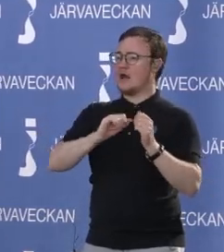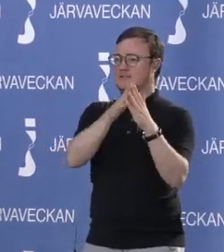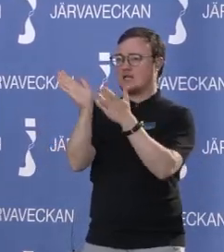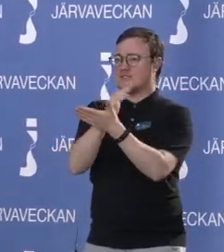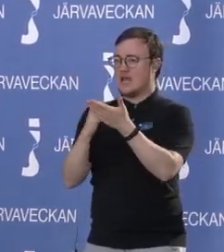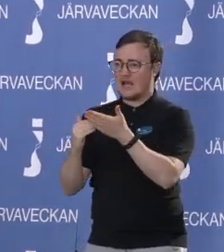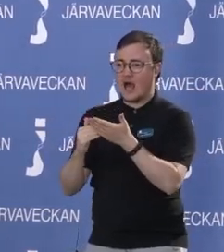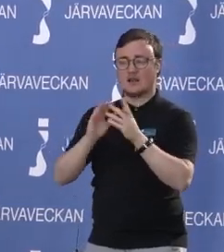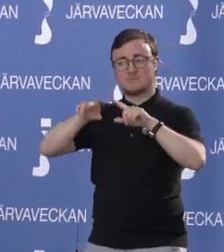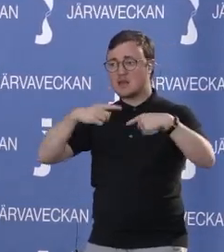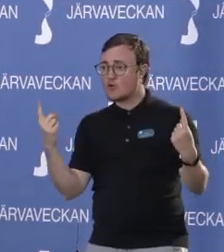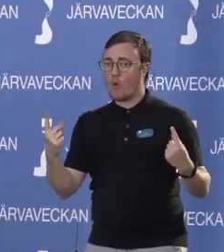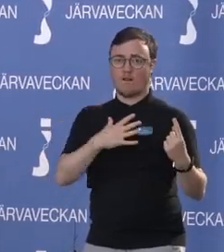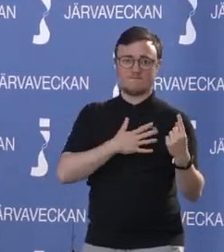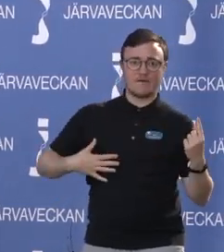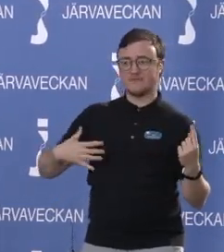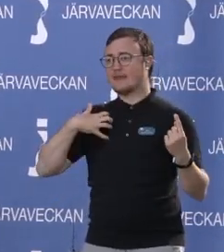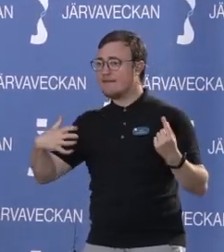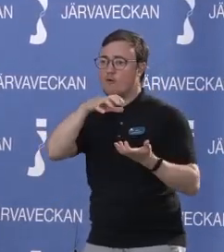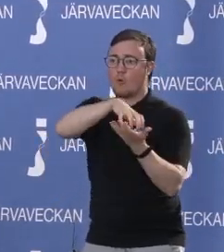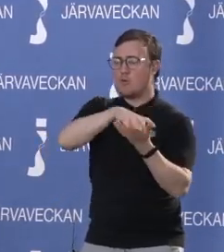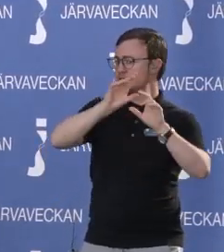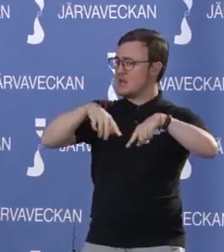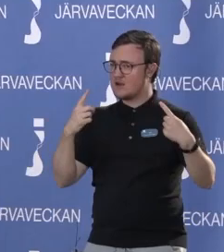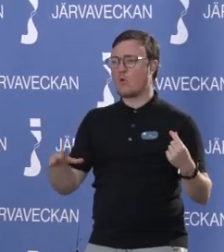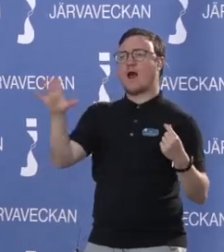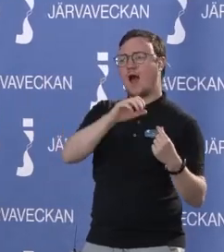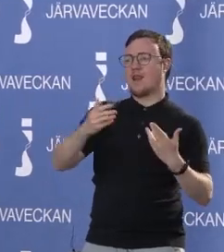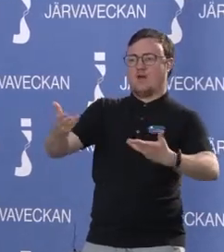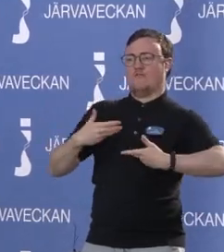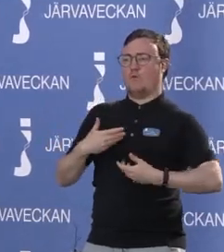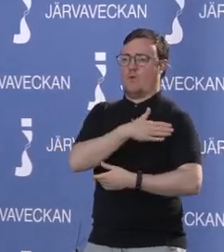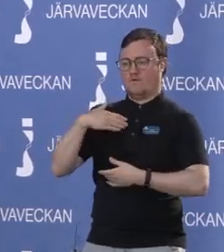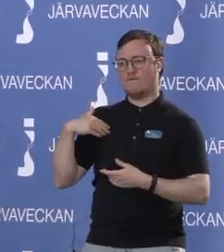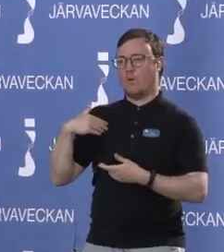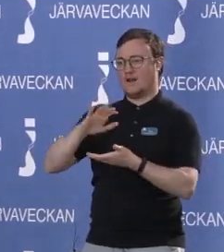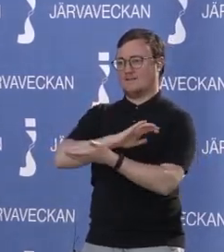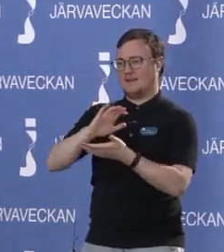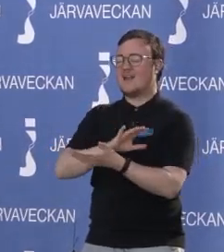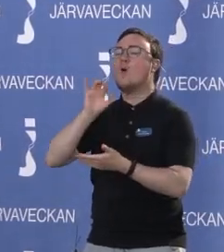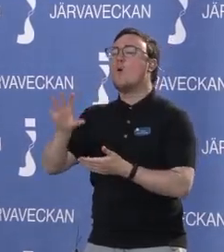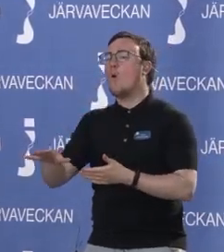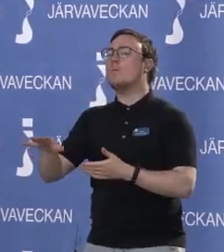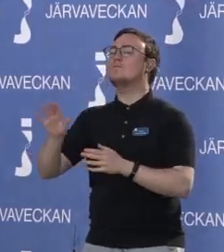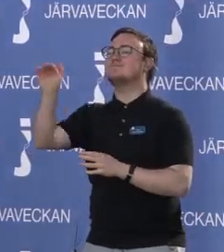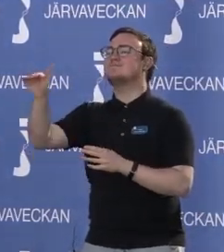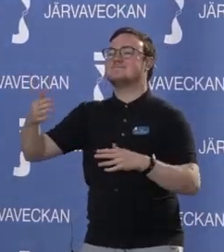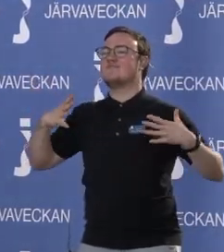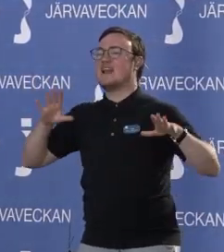som låg, fattig som rik. Alla får våran tidning, om man inte uttryckligen har sagt att man inte vill ha den. Mm.